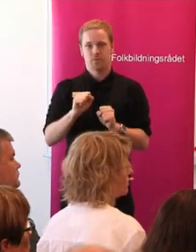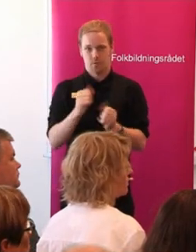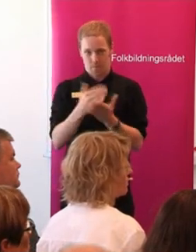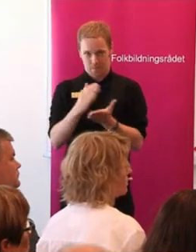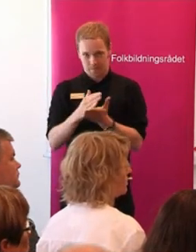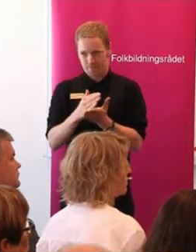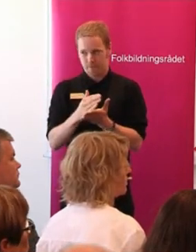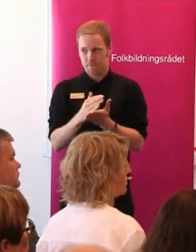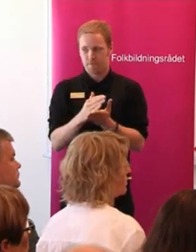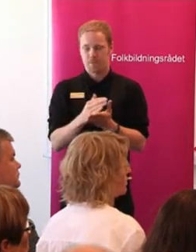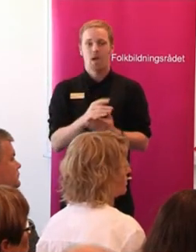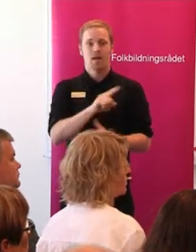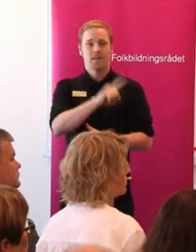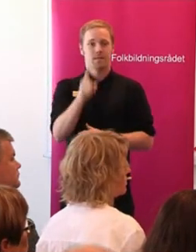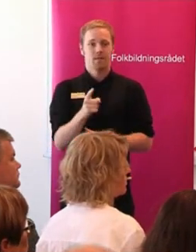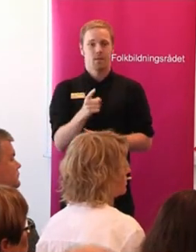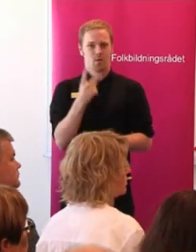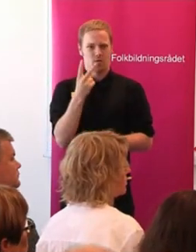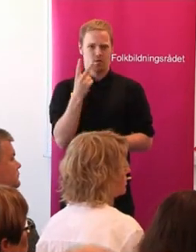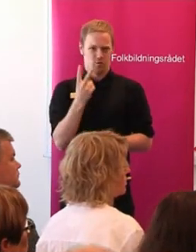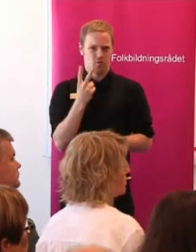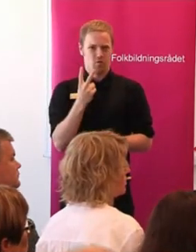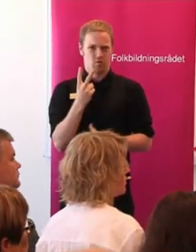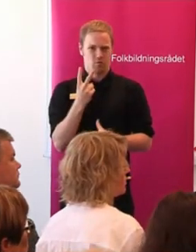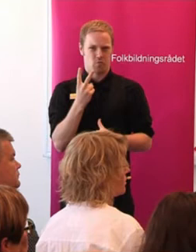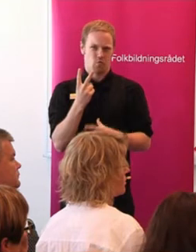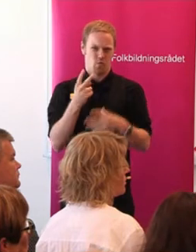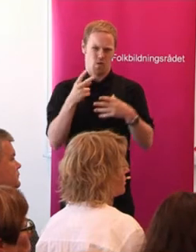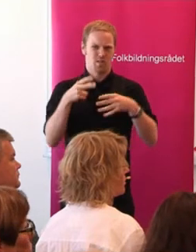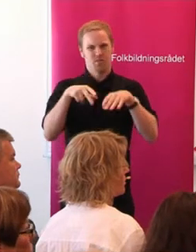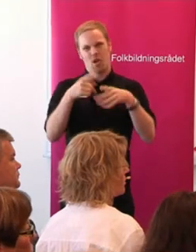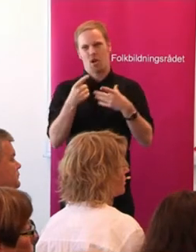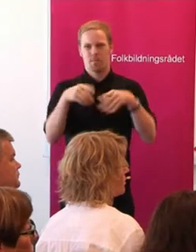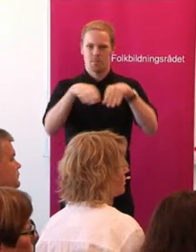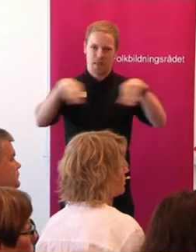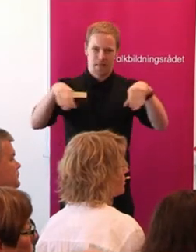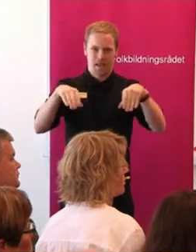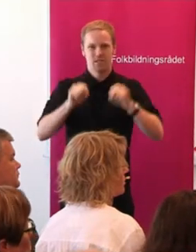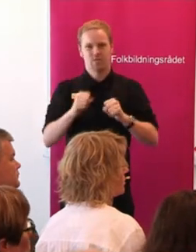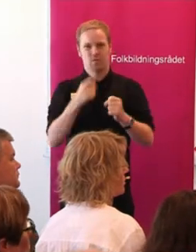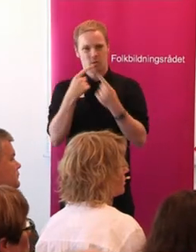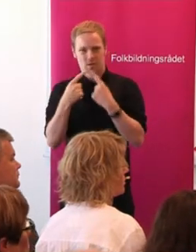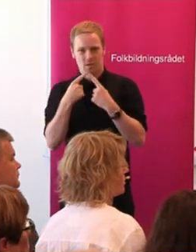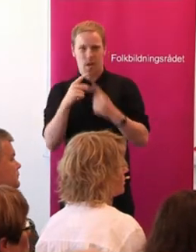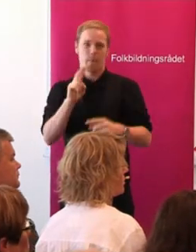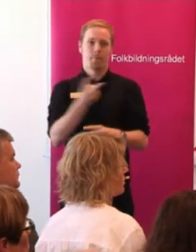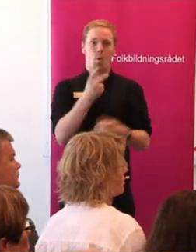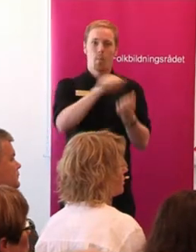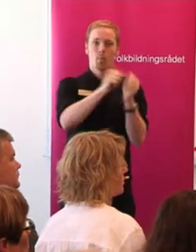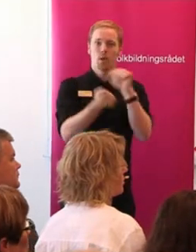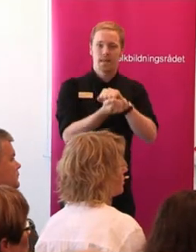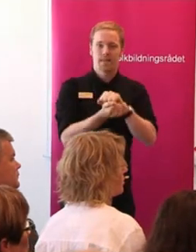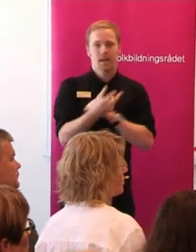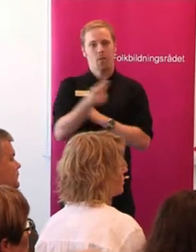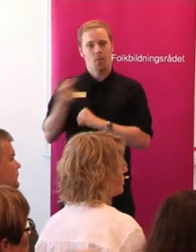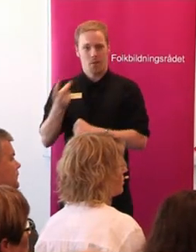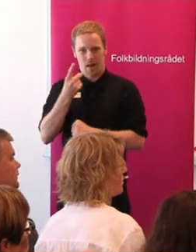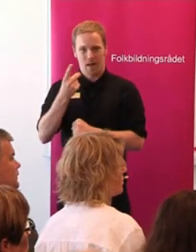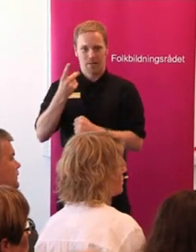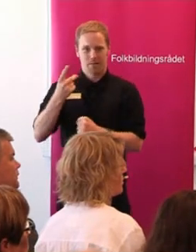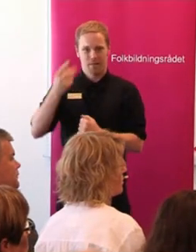har vi 2 pass med politiker och andra kunniga människor som ska få diskutera det här som nu presenteras. Så vi har en